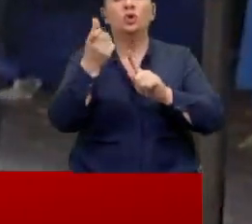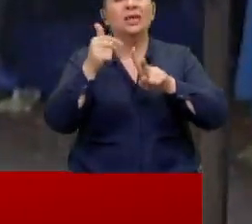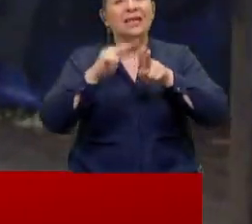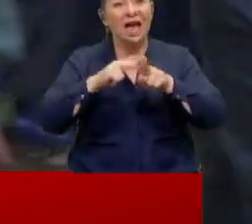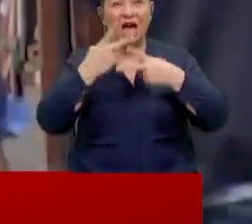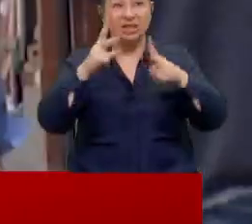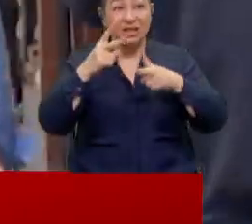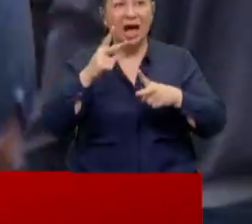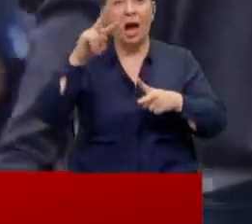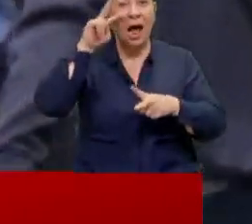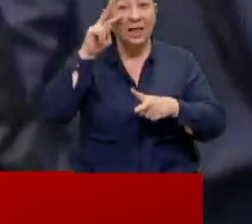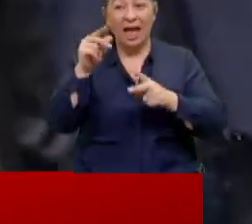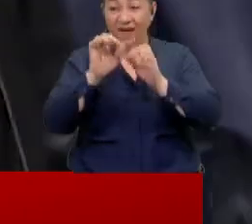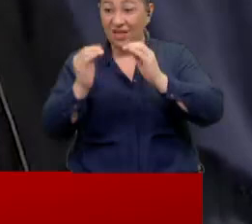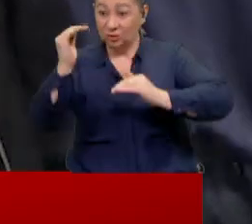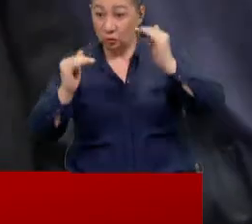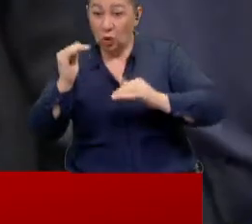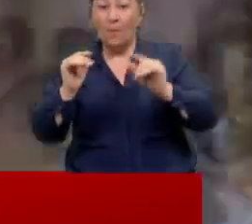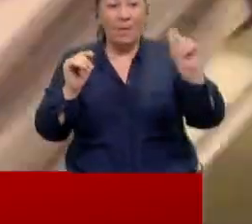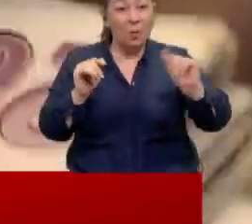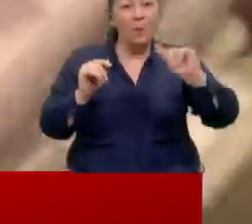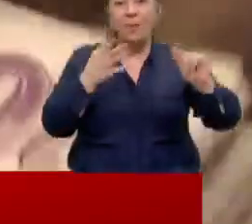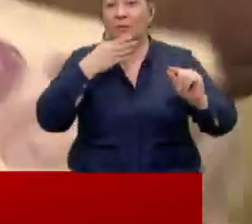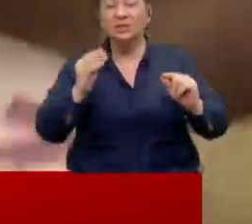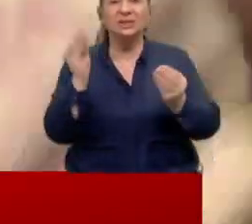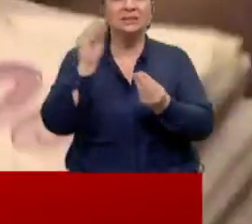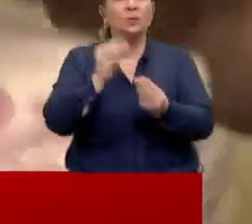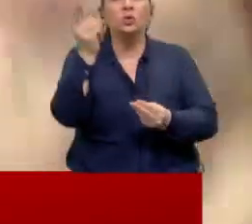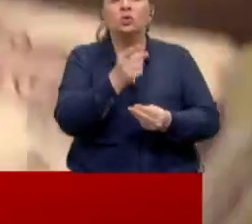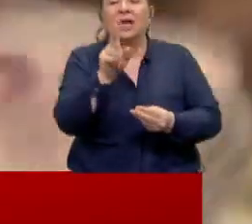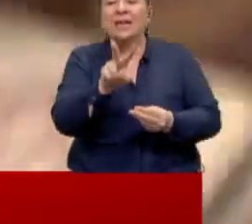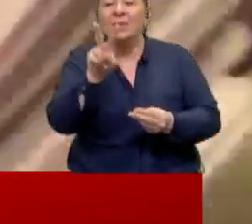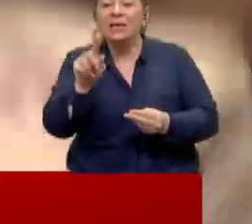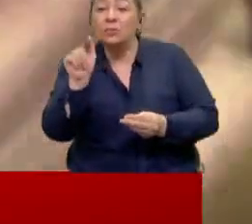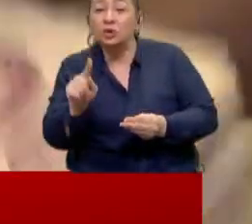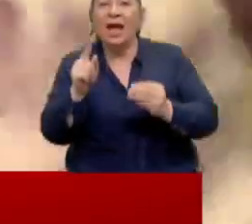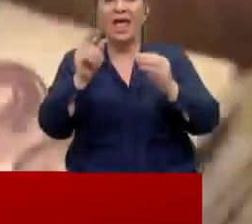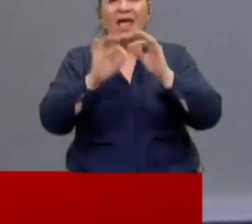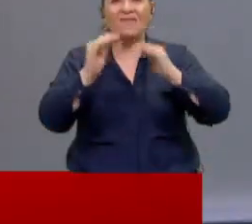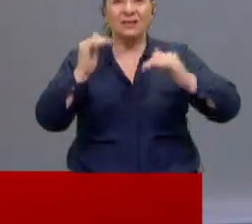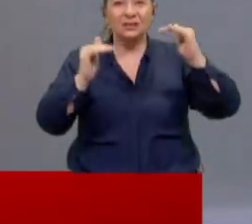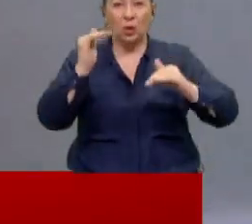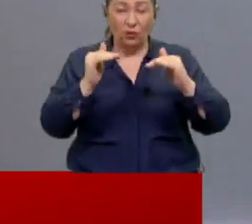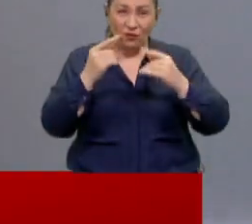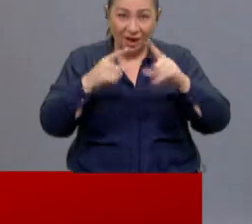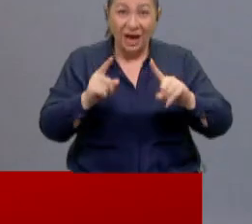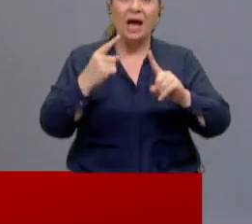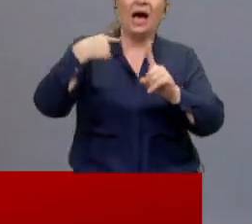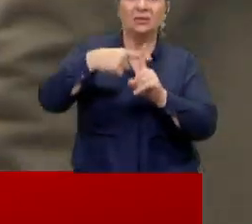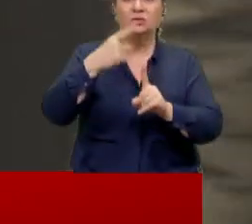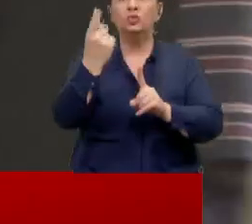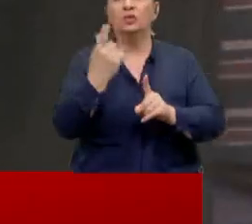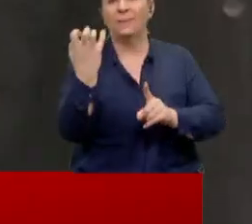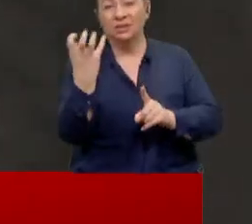ayı enflasyonuyla memur ve memur emeklisinin zam oranı %22,5 enflasyon farkı artı %5 oldu. Ama